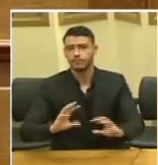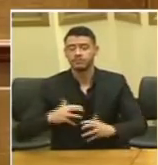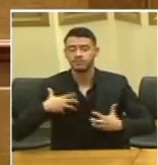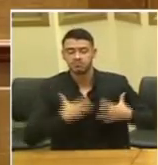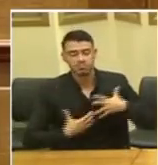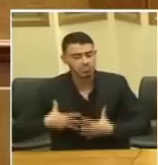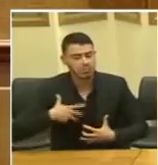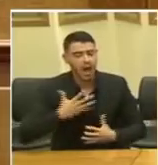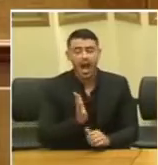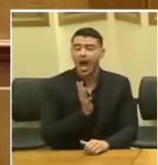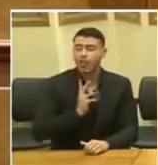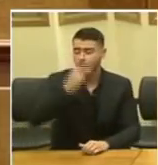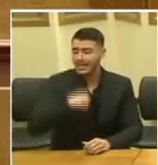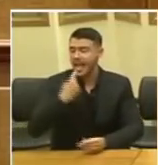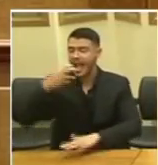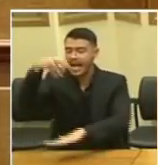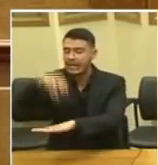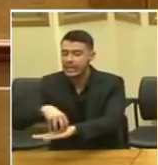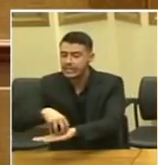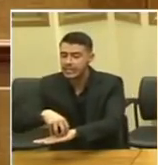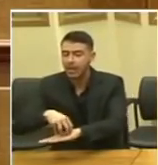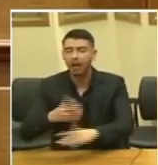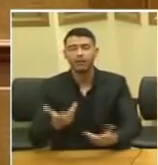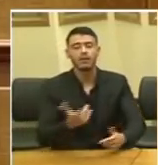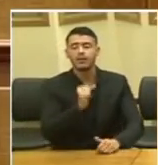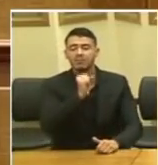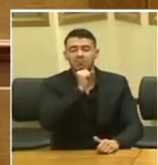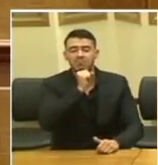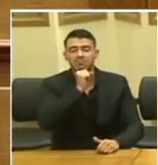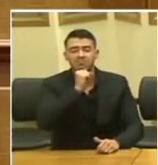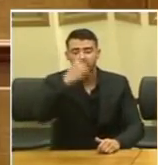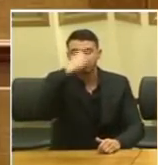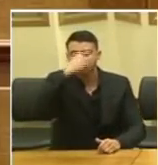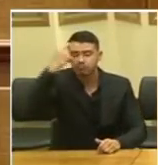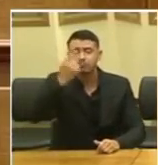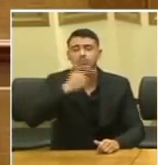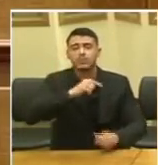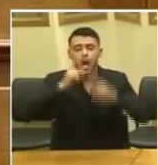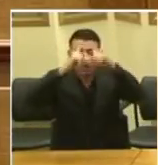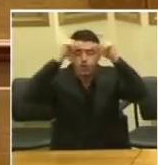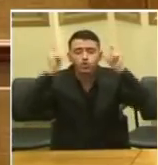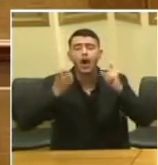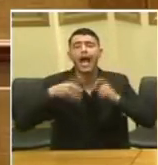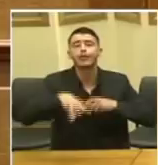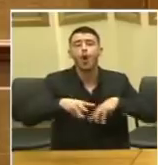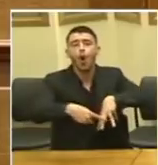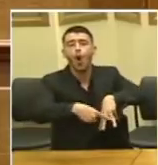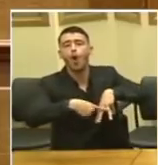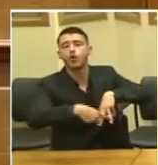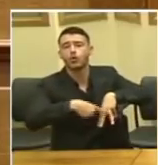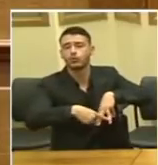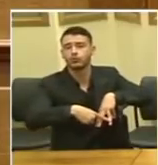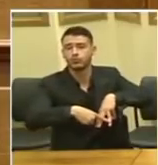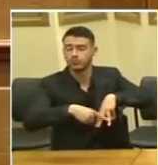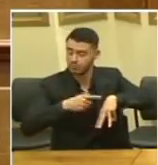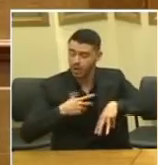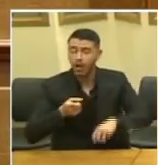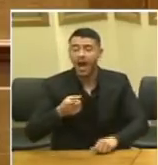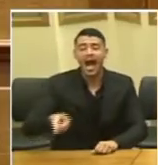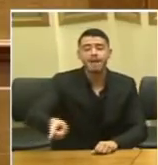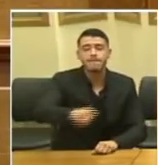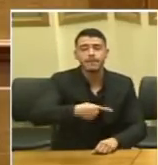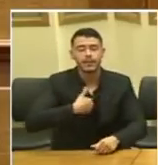Εκκλησίας, ανησυχούν γέροντες στο Άγιον Όρος. Και ανησυχούν γιατί θεωρούν ότι αυτό το οποίο